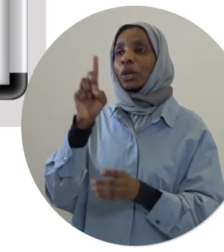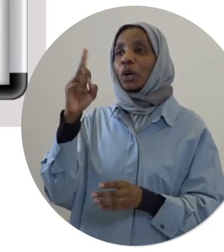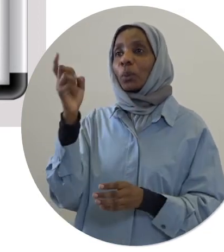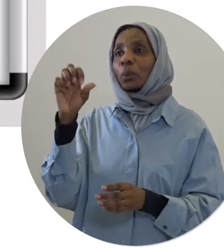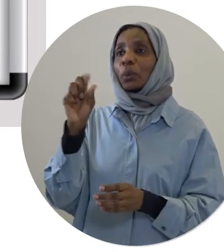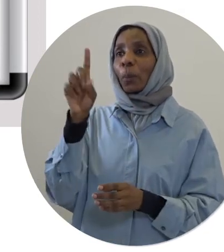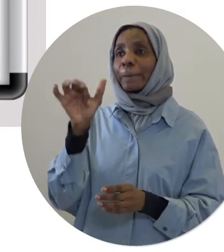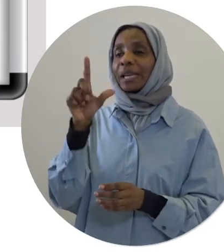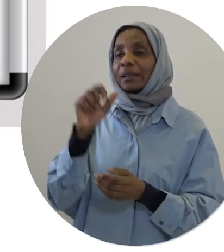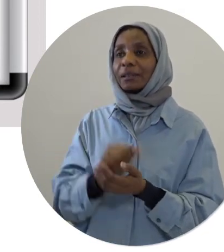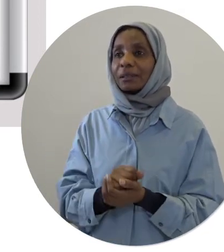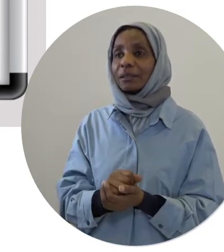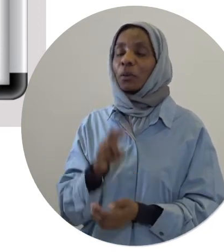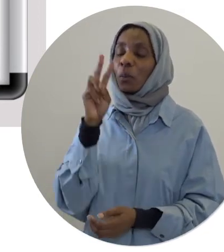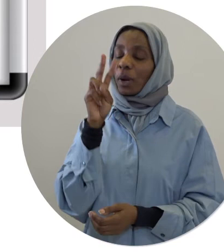البروبيل.